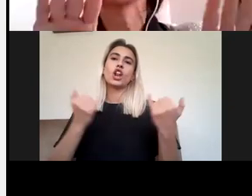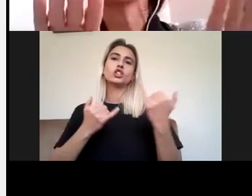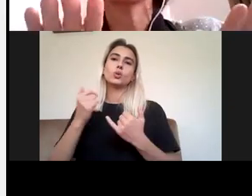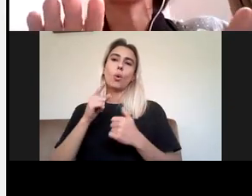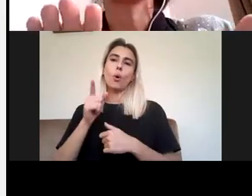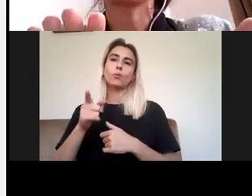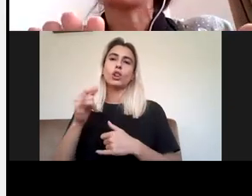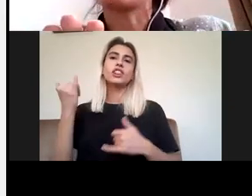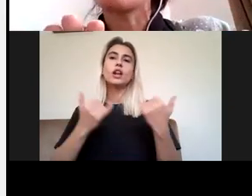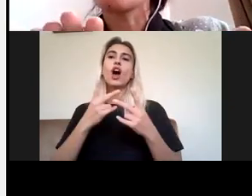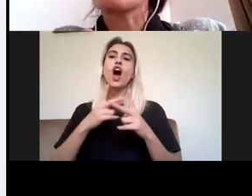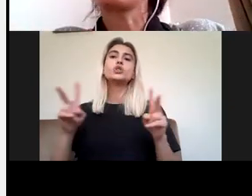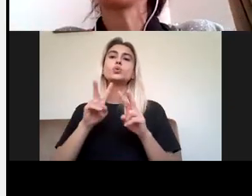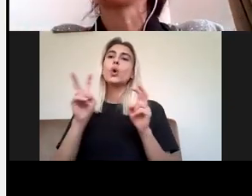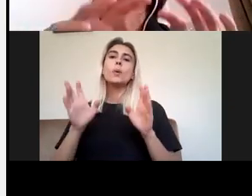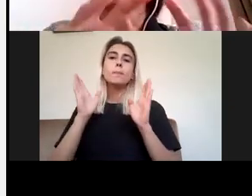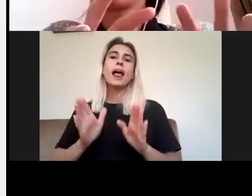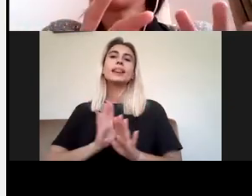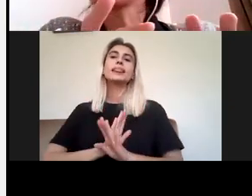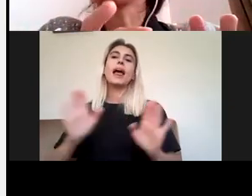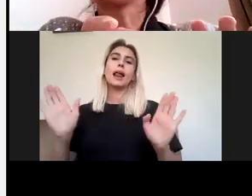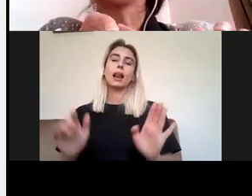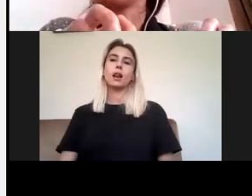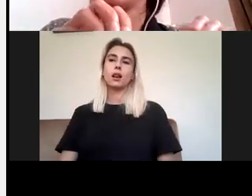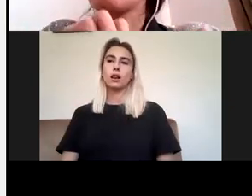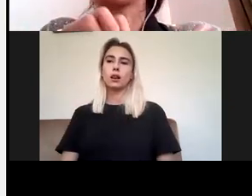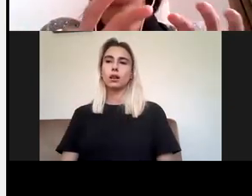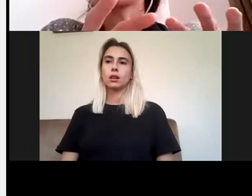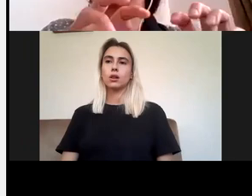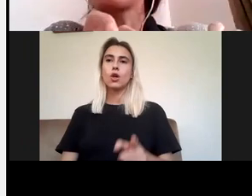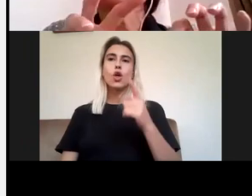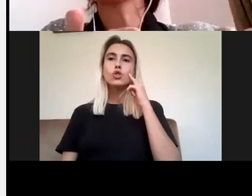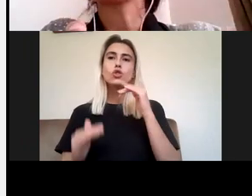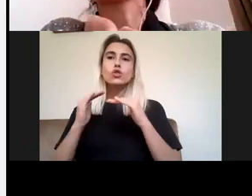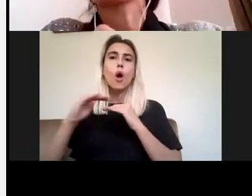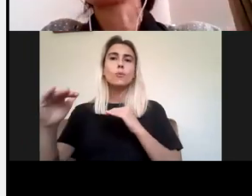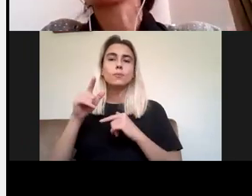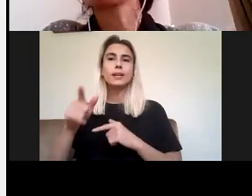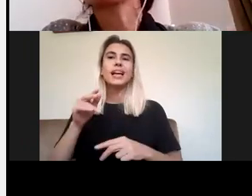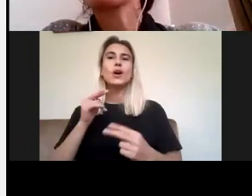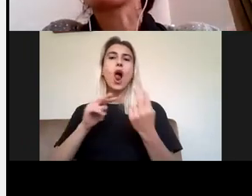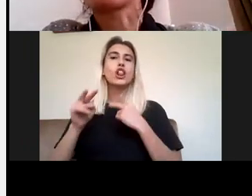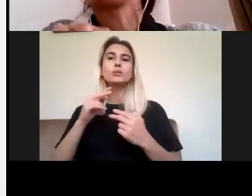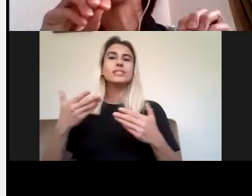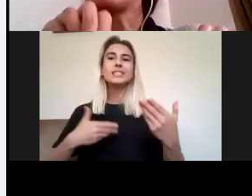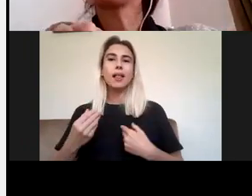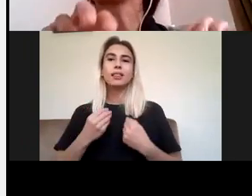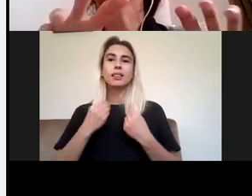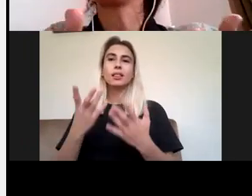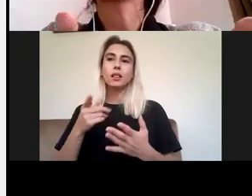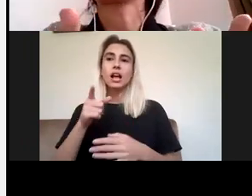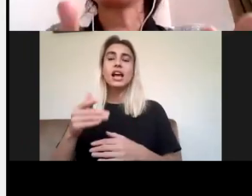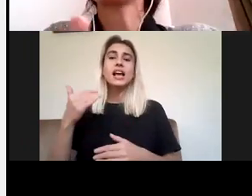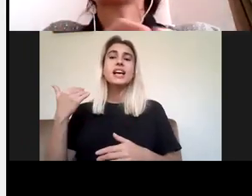tartışma açık bir konu bile değil. Yani bugün toplum hizmeti olarak ulaşım hizmeti sunulması noktasında kamunun